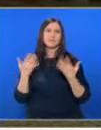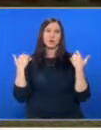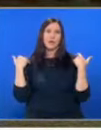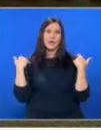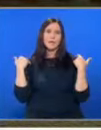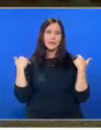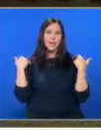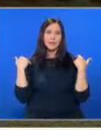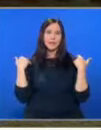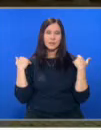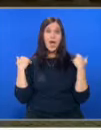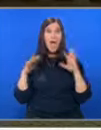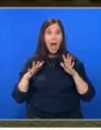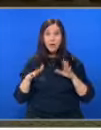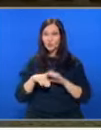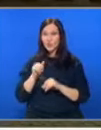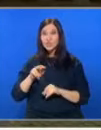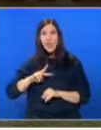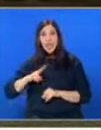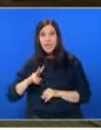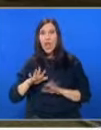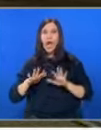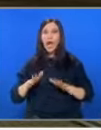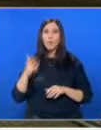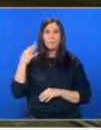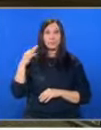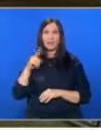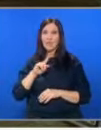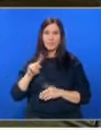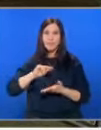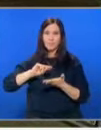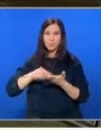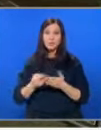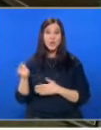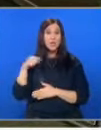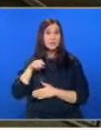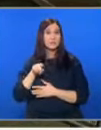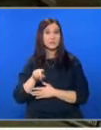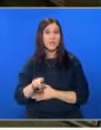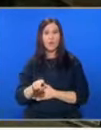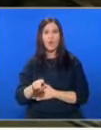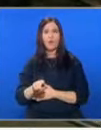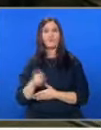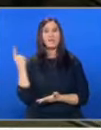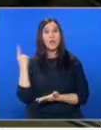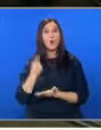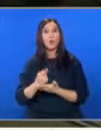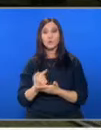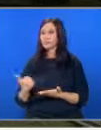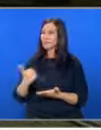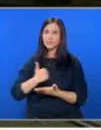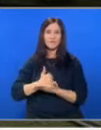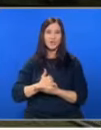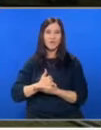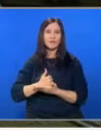кандидати, ако откажат или пък ако президентът не подпише съответният указ за назначаване